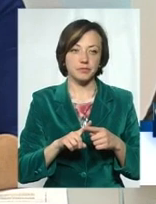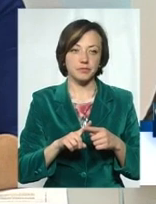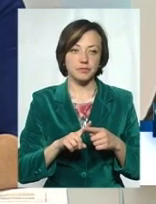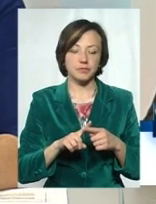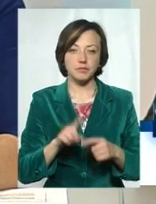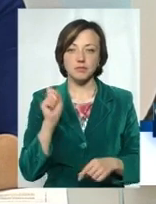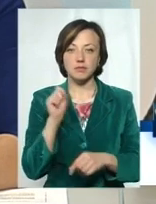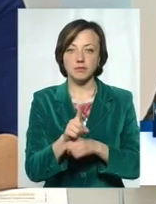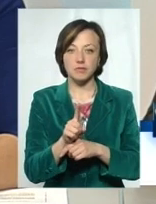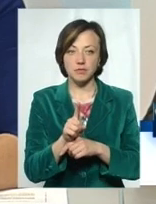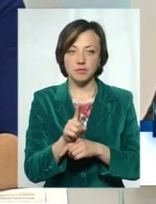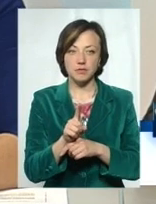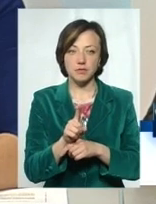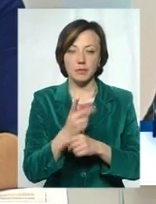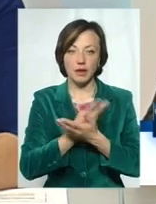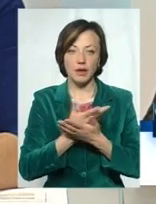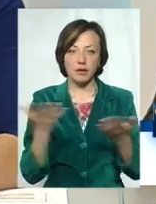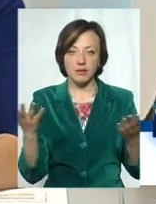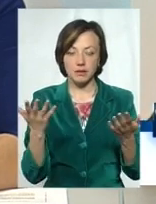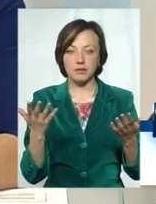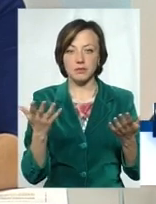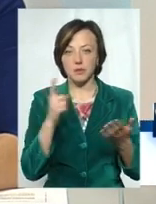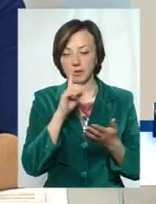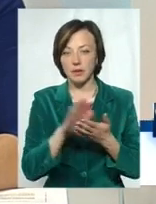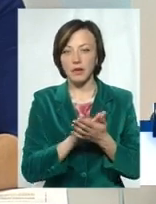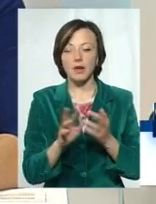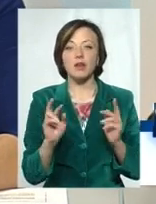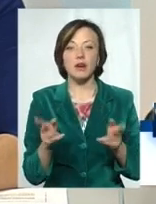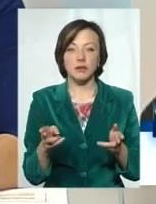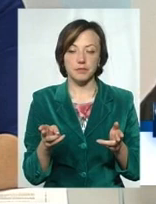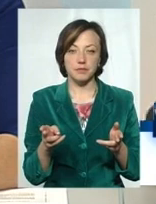ставиться завдання вивести з тіні. Яким шляхом? Шляхом,